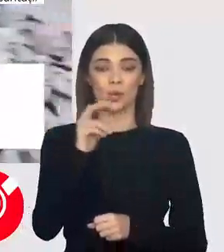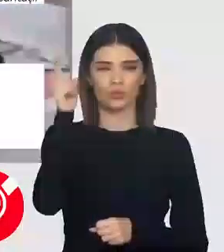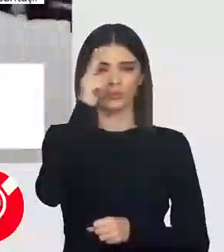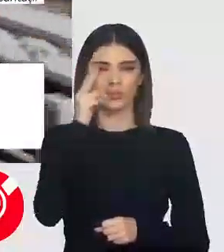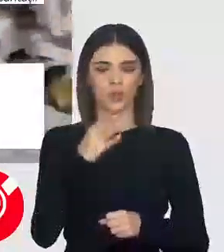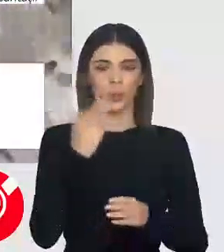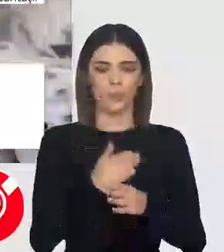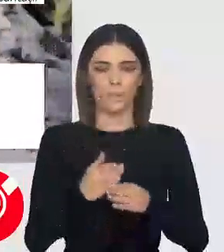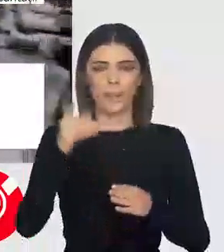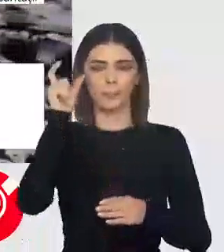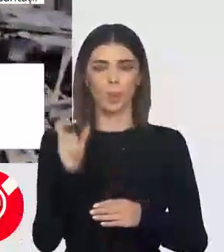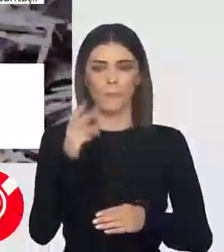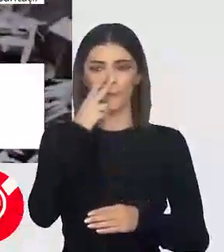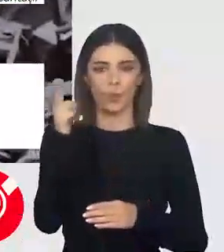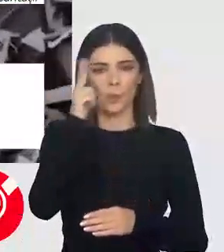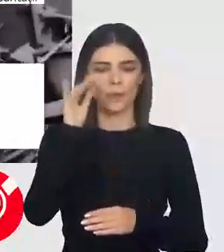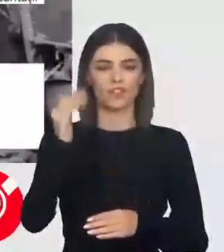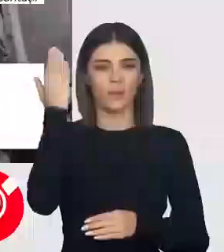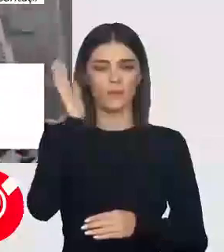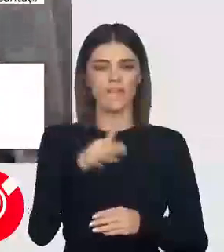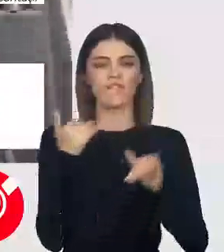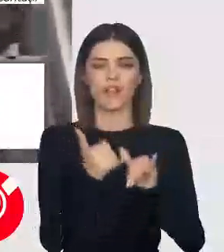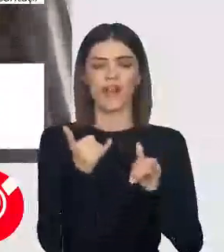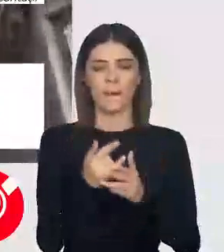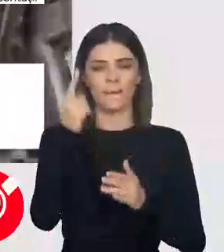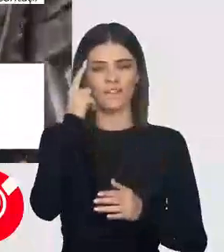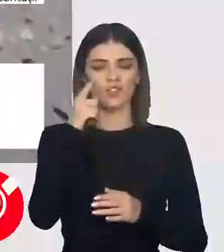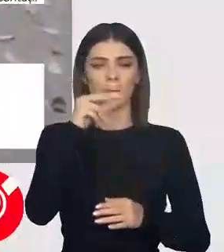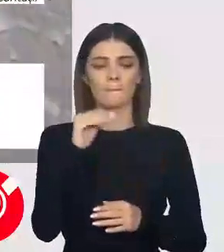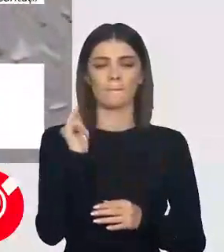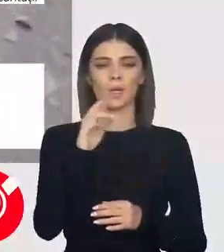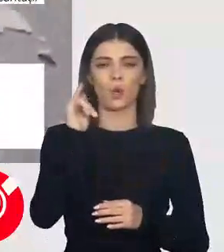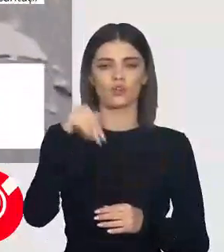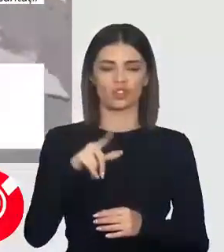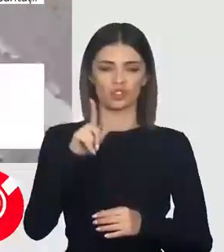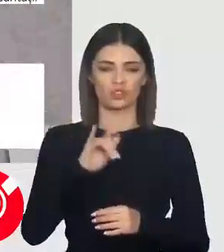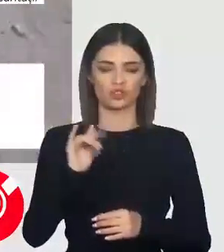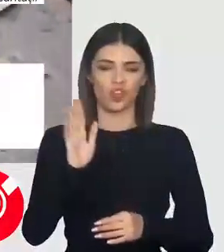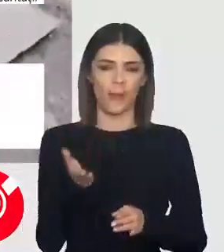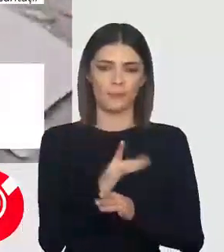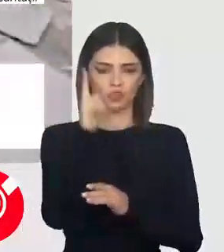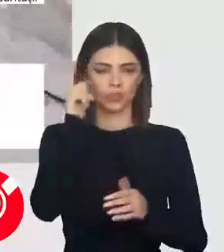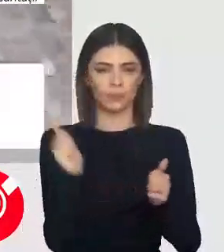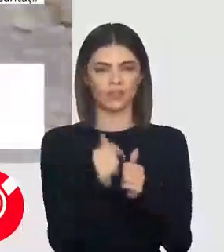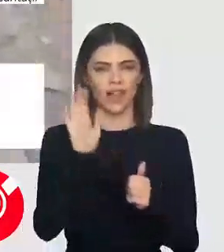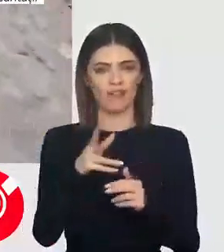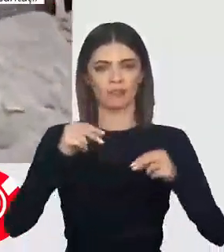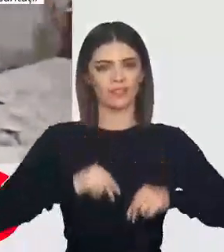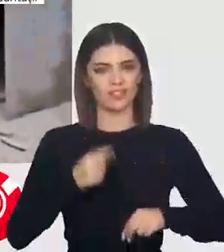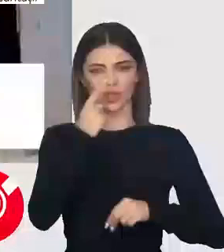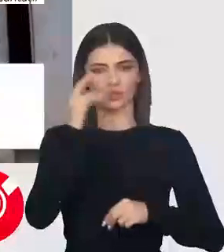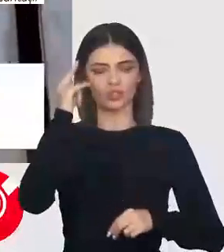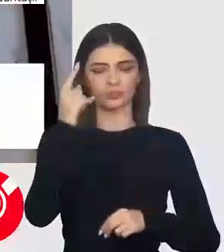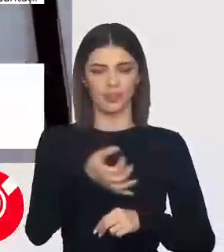urmăritori și a fost în trecut sponsorizat chiar de Evgeni Prigojin. Știm însă că inițial Zvinciuc critica intens armata